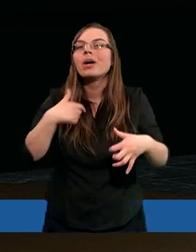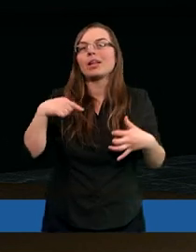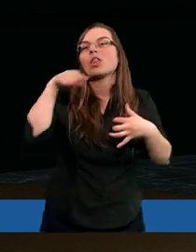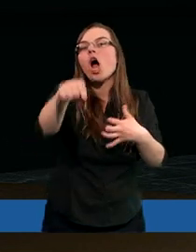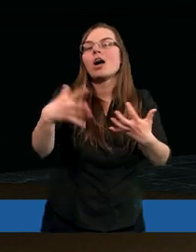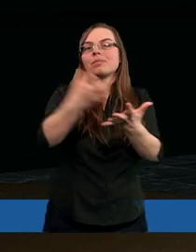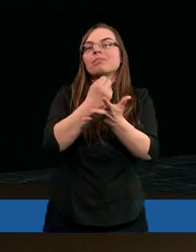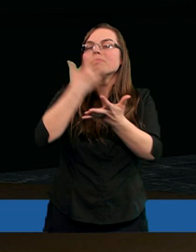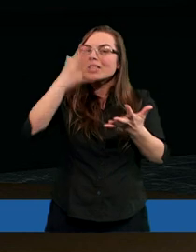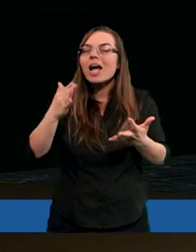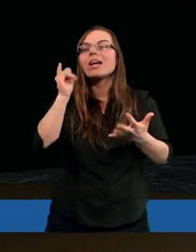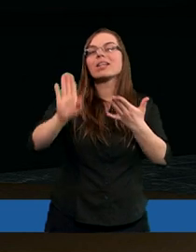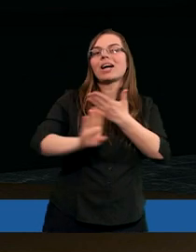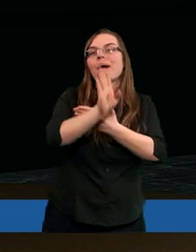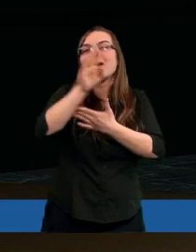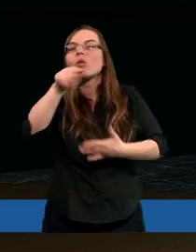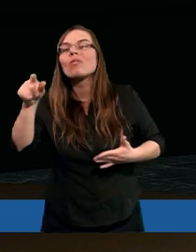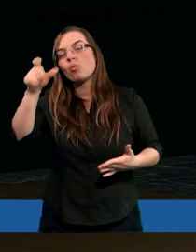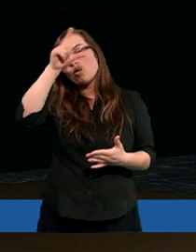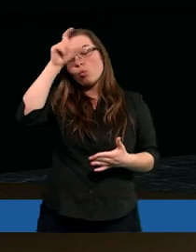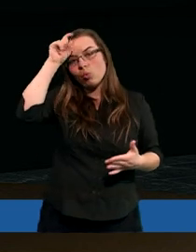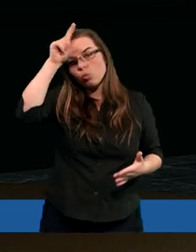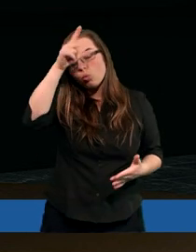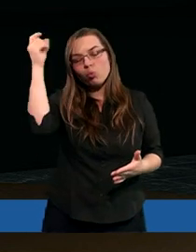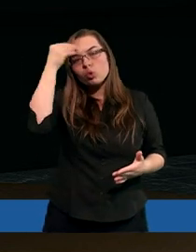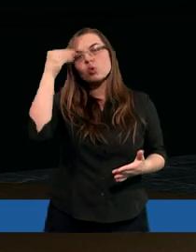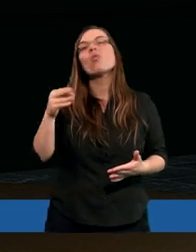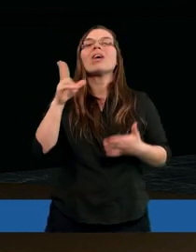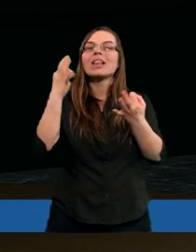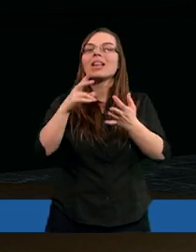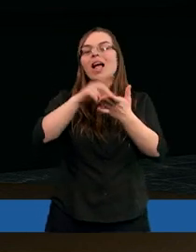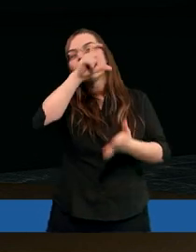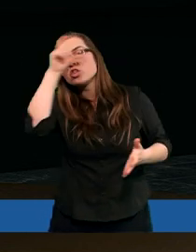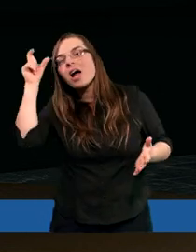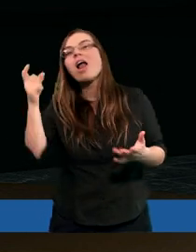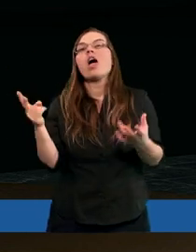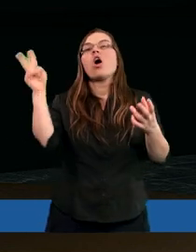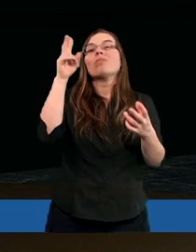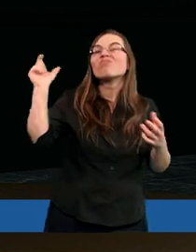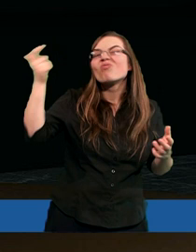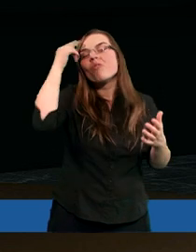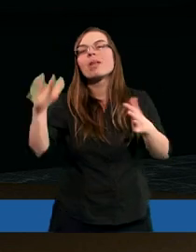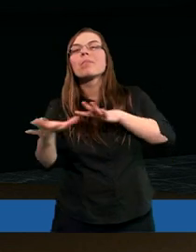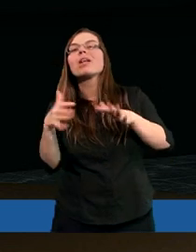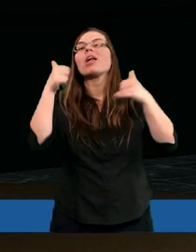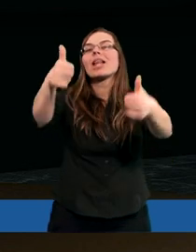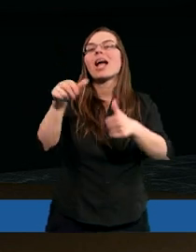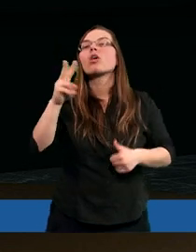reprezentował tych uczniów, to teraz na czele staje ktoś inny.